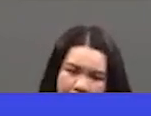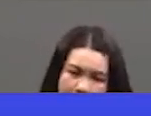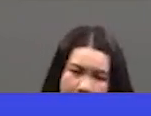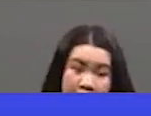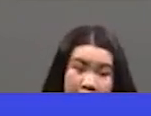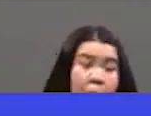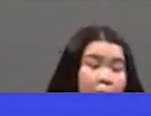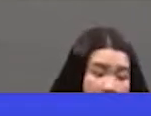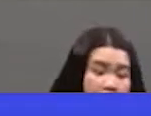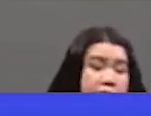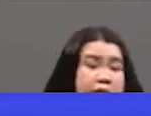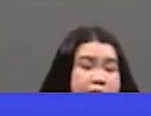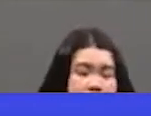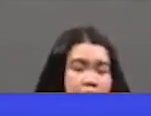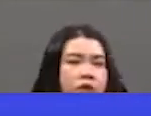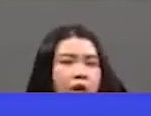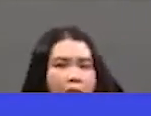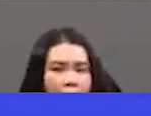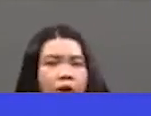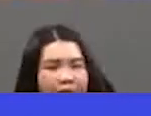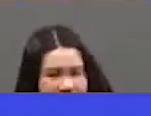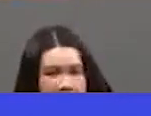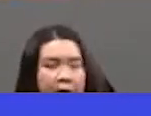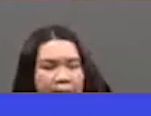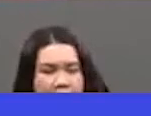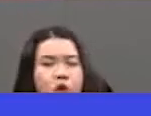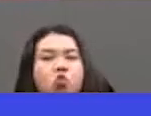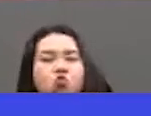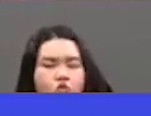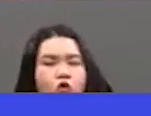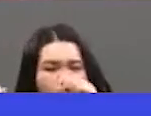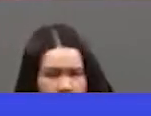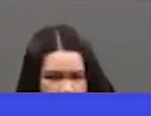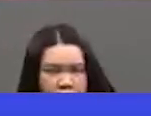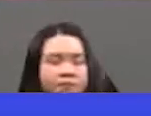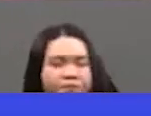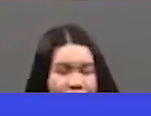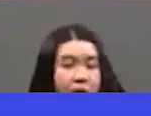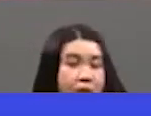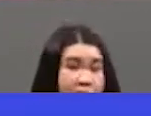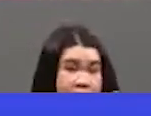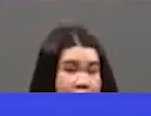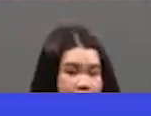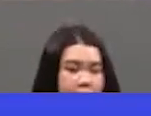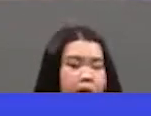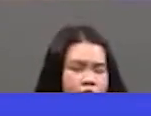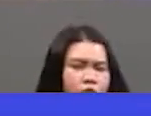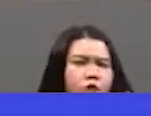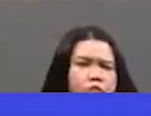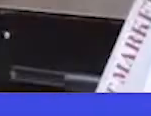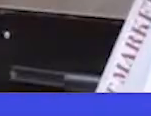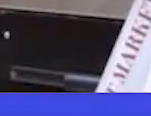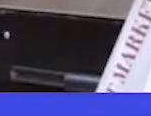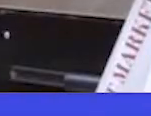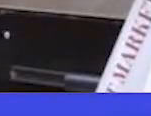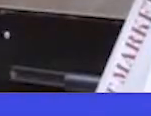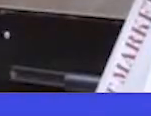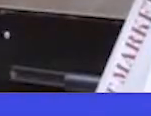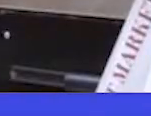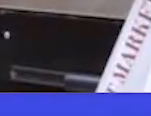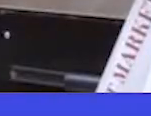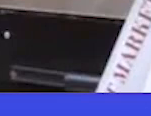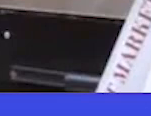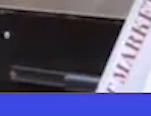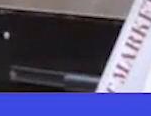1,129 รายใน75จังหวัดค่ะโดยเดือนสิงหาคม2556ที่ผ่านมาก็มีการอนุมัติสินเ